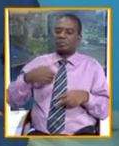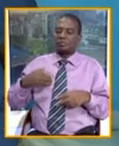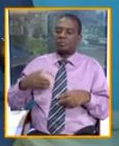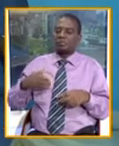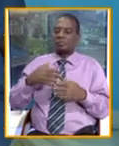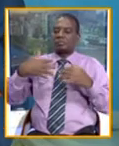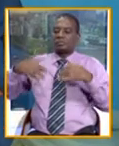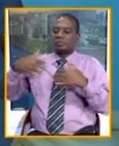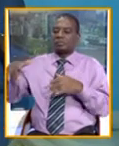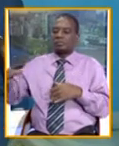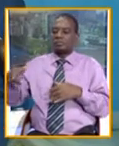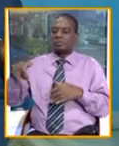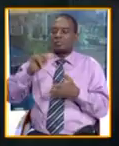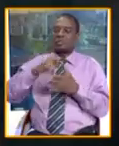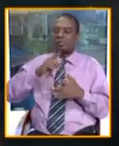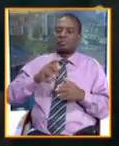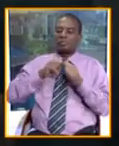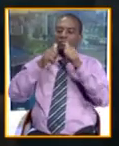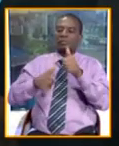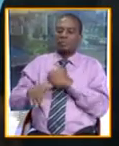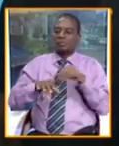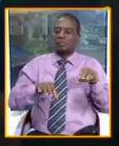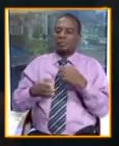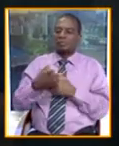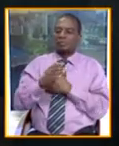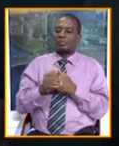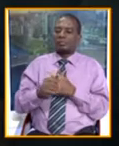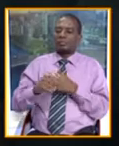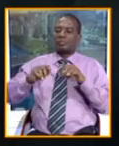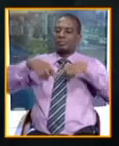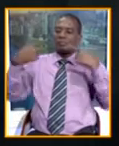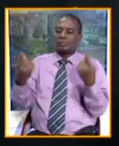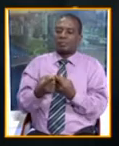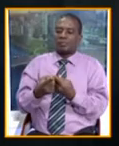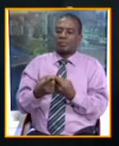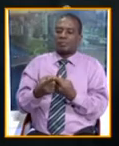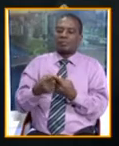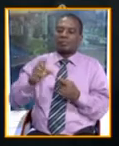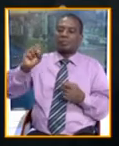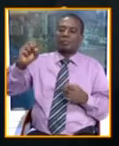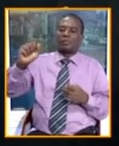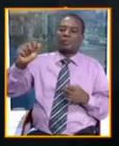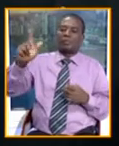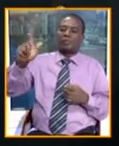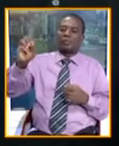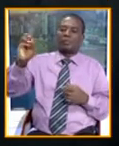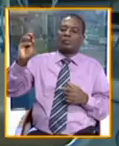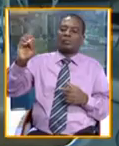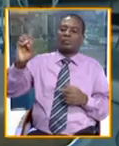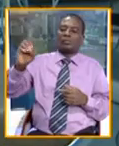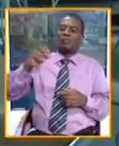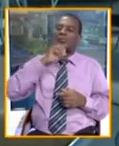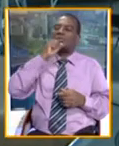des générateurs. C'est le don fait par la fondation Salomon Kalou au centre médical du policier de Yopougon. Un